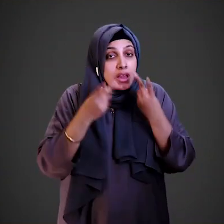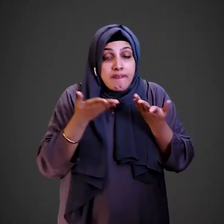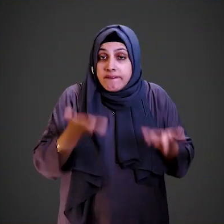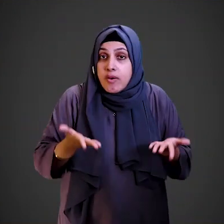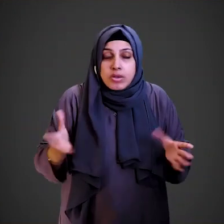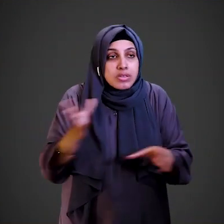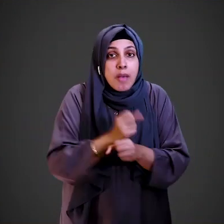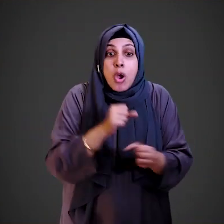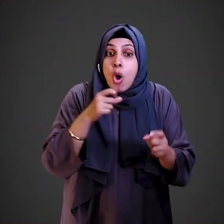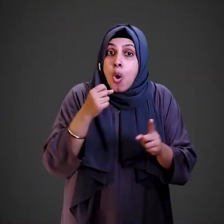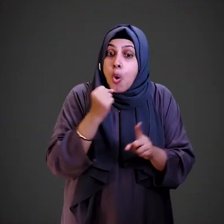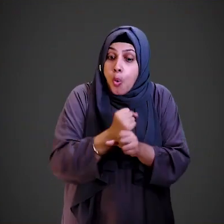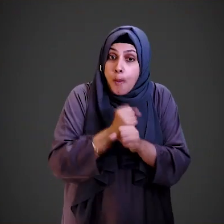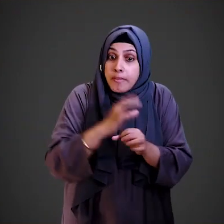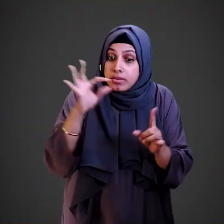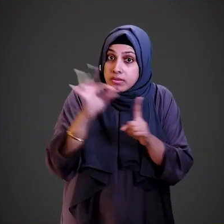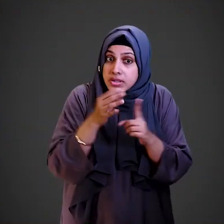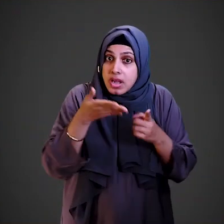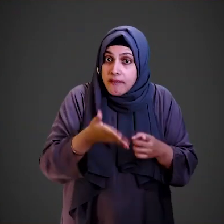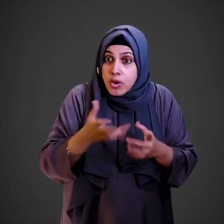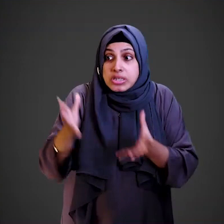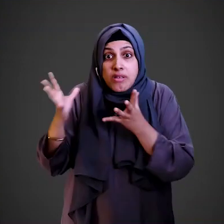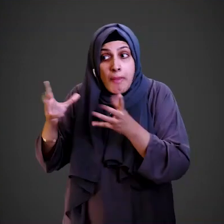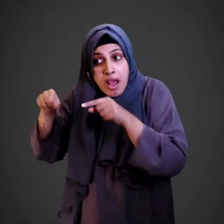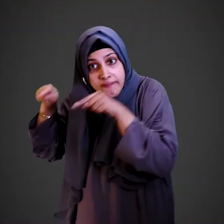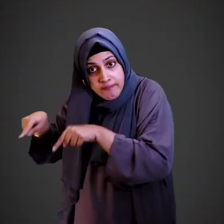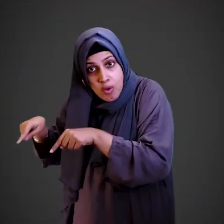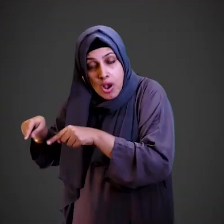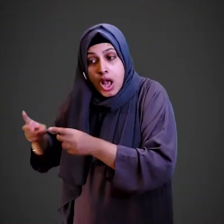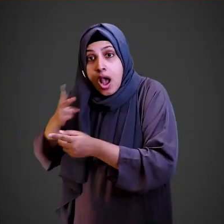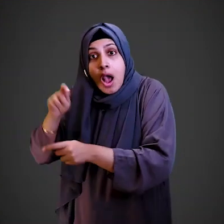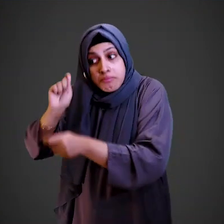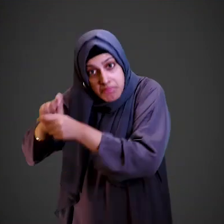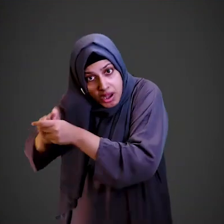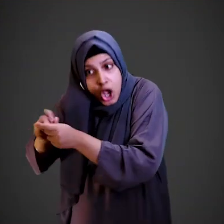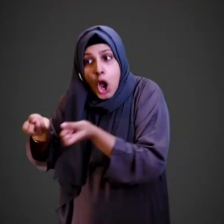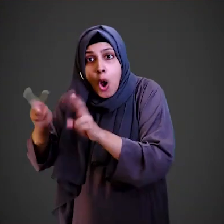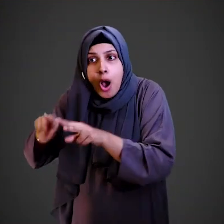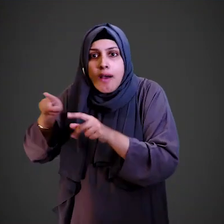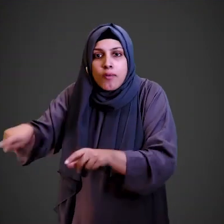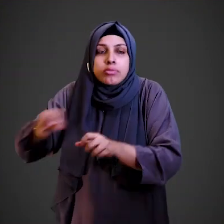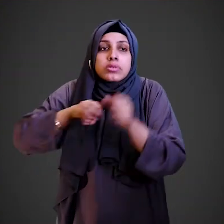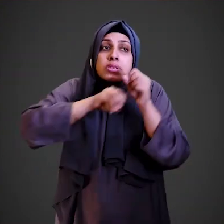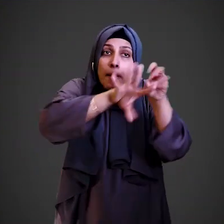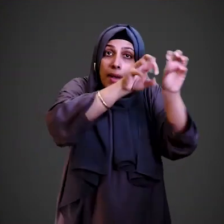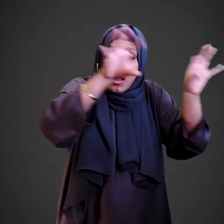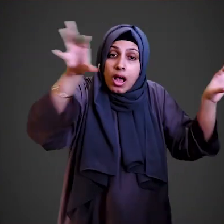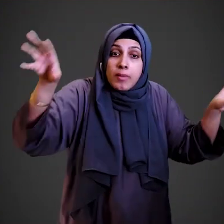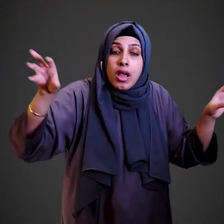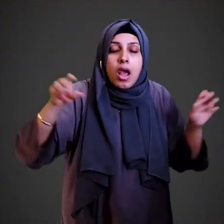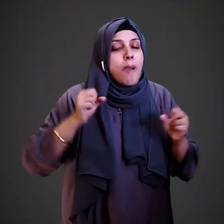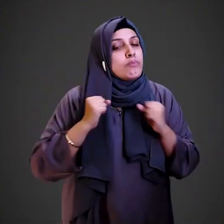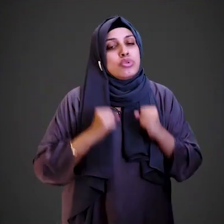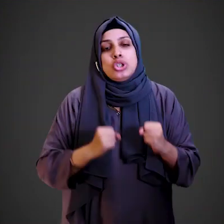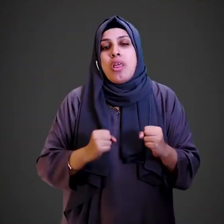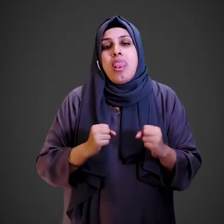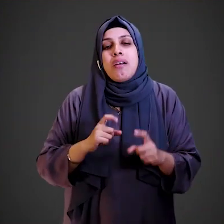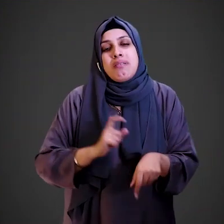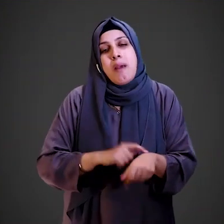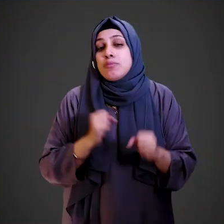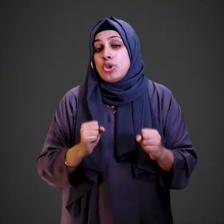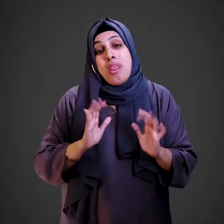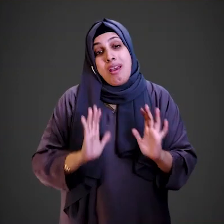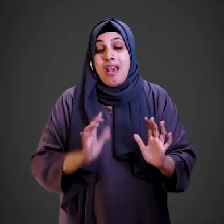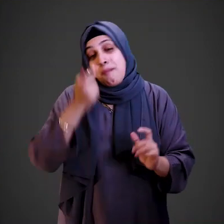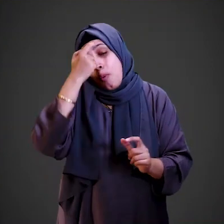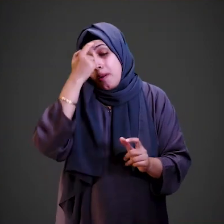میں حکومت کے لیے وسائل پیدا کرنا اور پبلک گڈ فراہم کرنا ایک